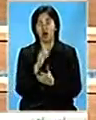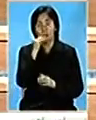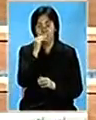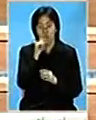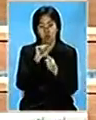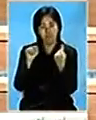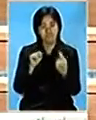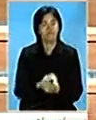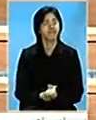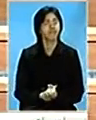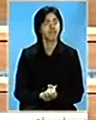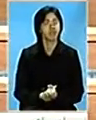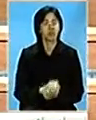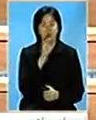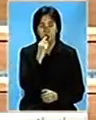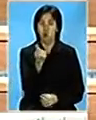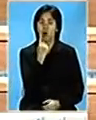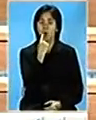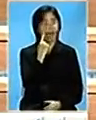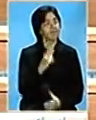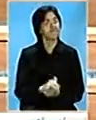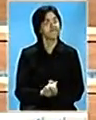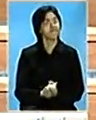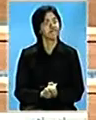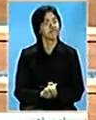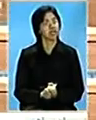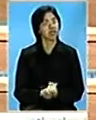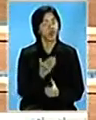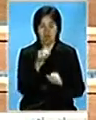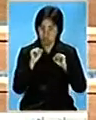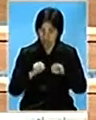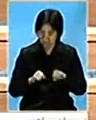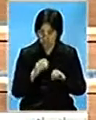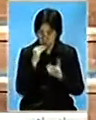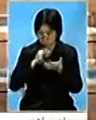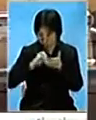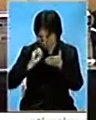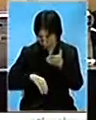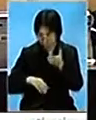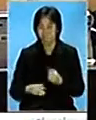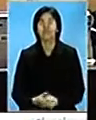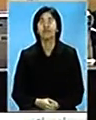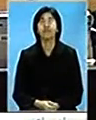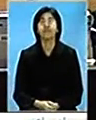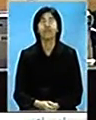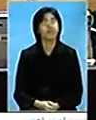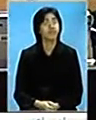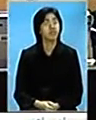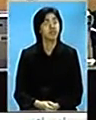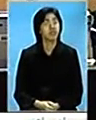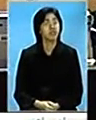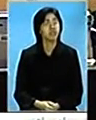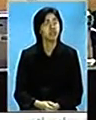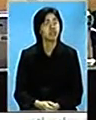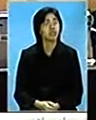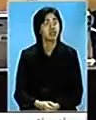อะเสียดสีครับท่านประธานวินิจฉัยแล้วให้เขาถอนคำพูดครับ นี่ผมก็ต้องถามท่านต่อ